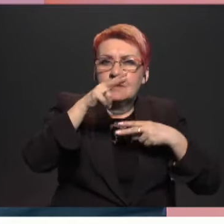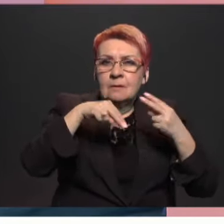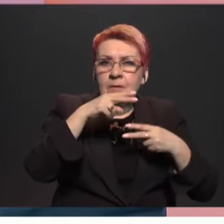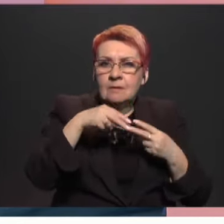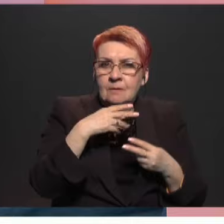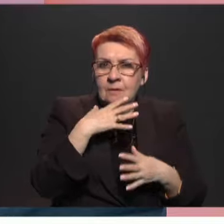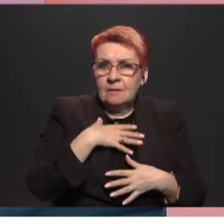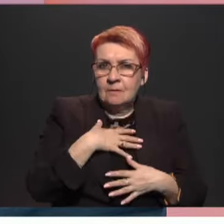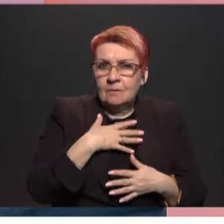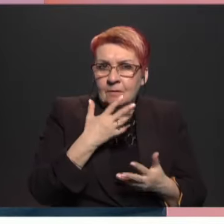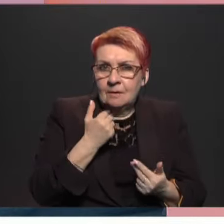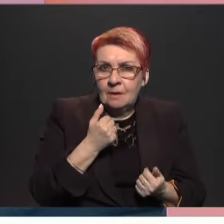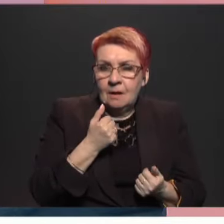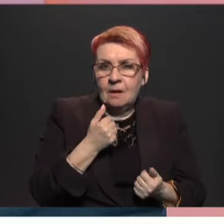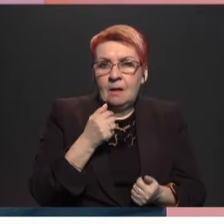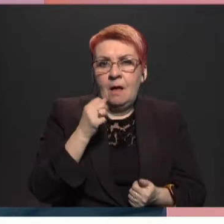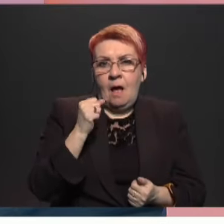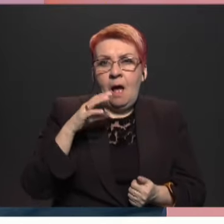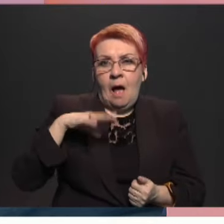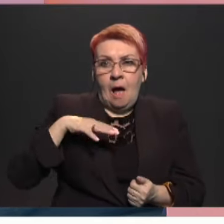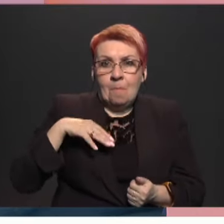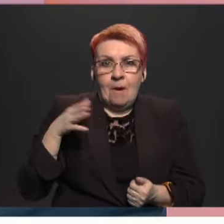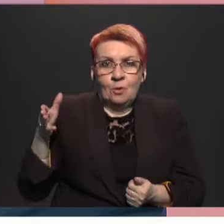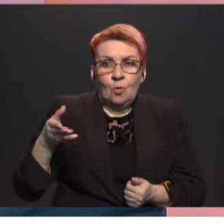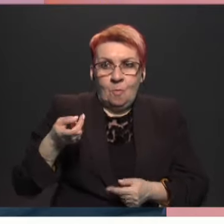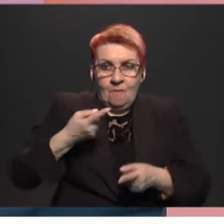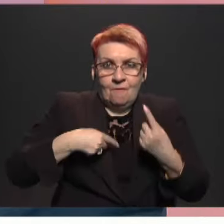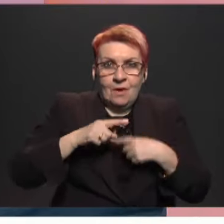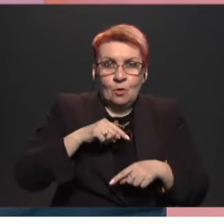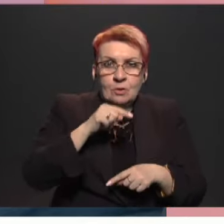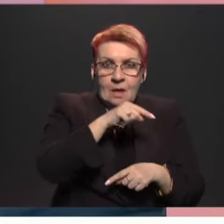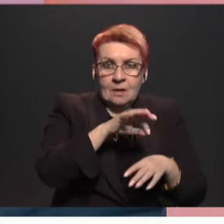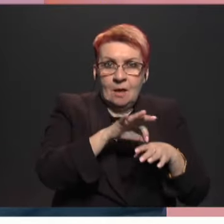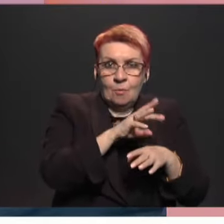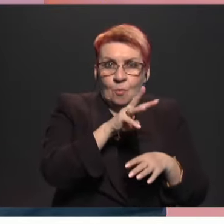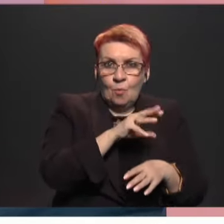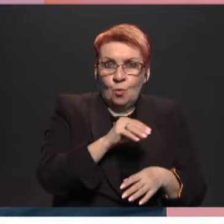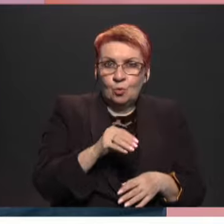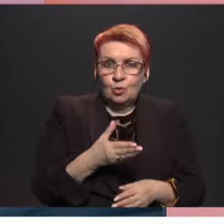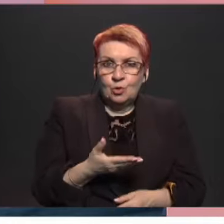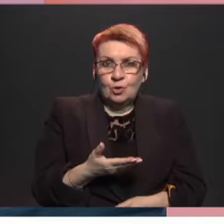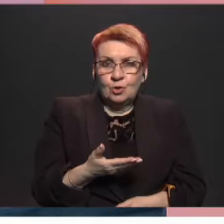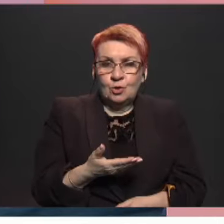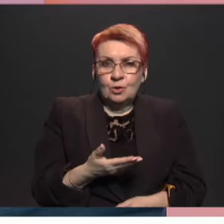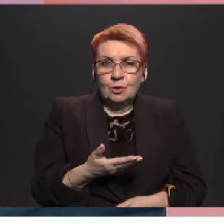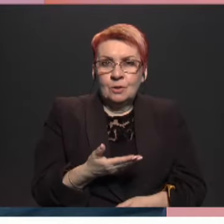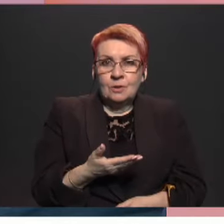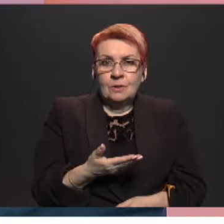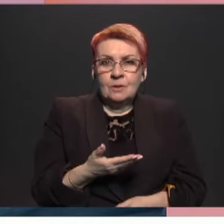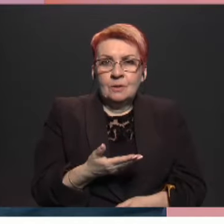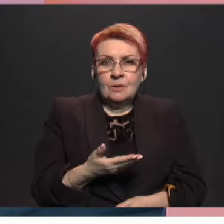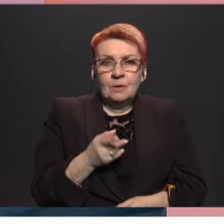лишь, тем не менее, потом домой-то мужчина и женщина приносят не себя всего целого, уже